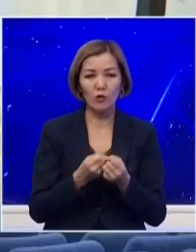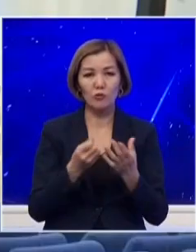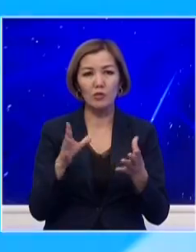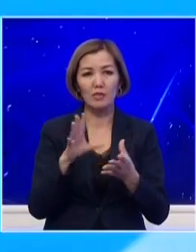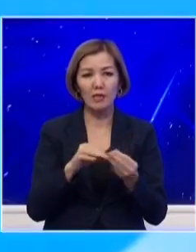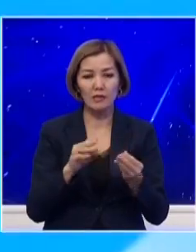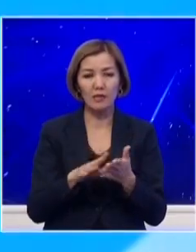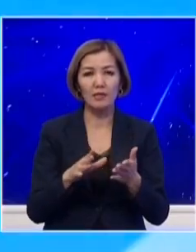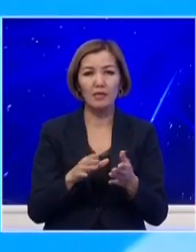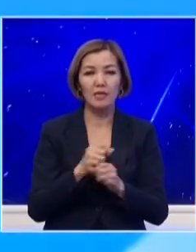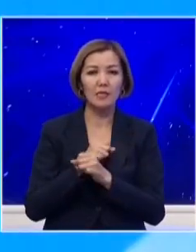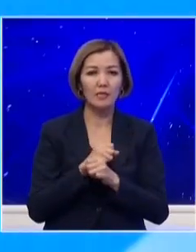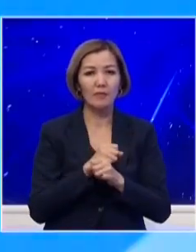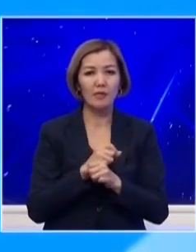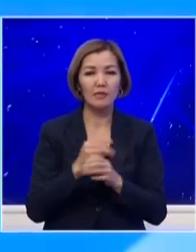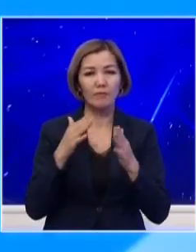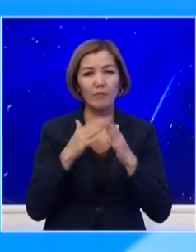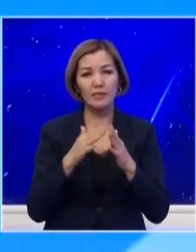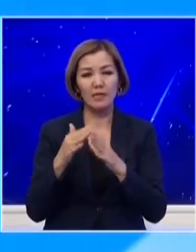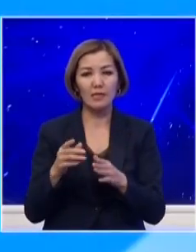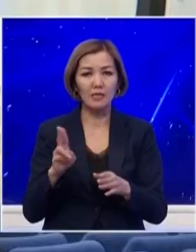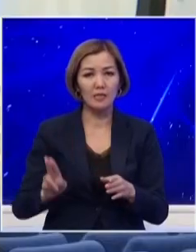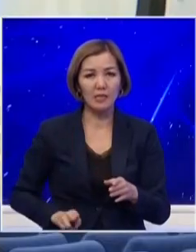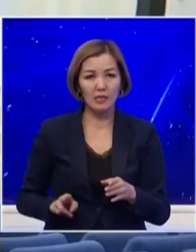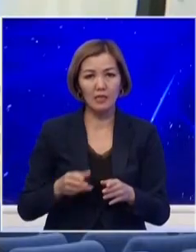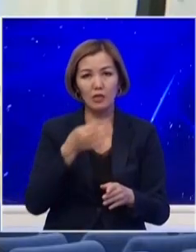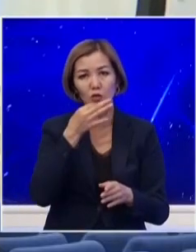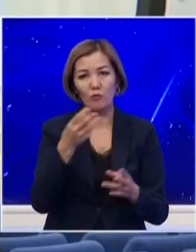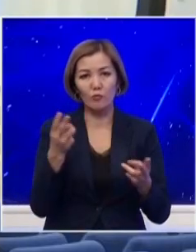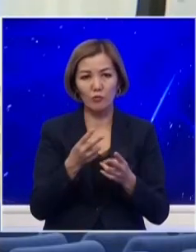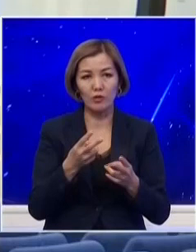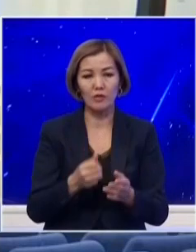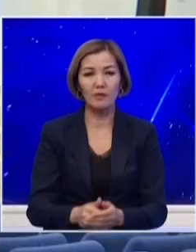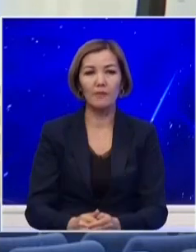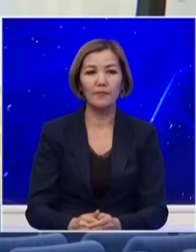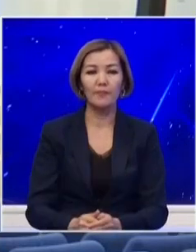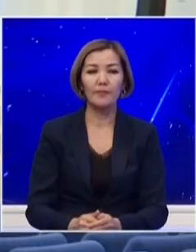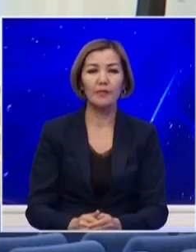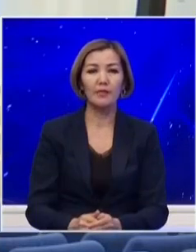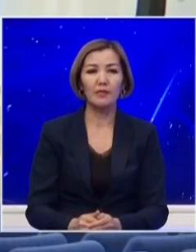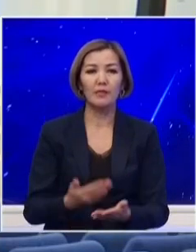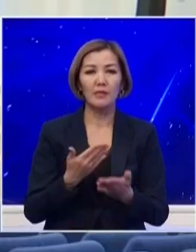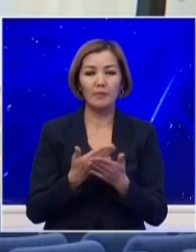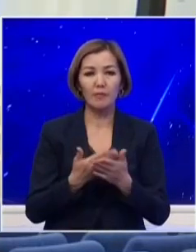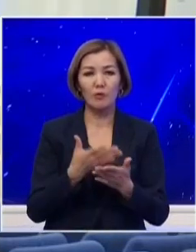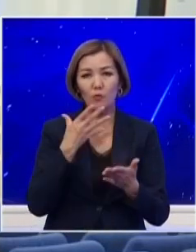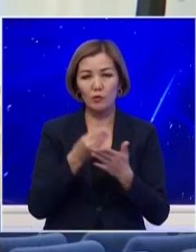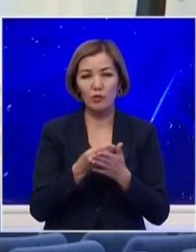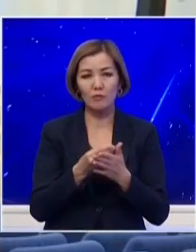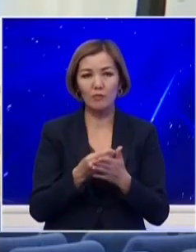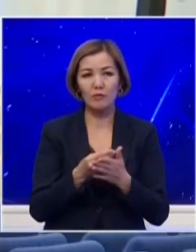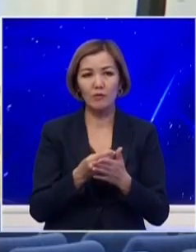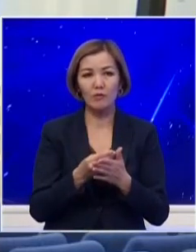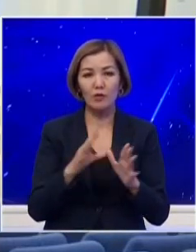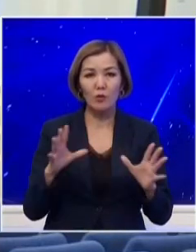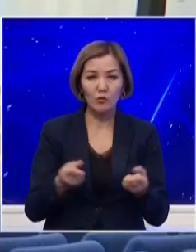жаңағы демалыс базаларының басшыларында жауапкершілігі болу керек. Олар өздерінің штаттарында жаңағы